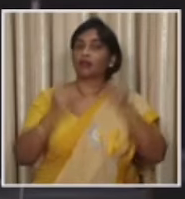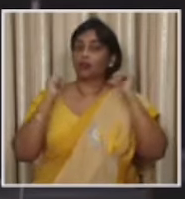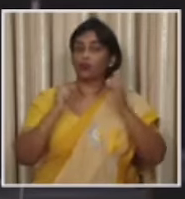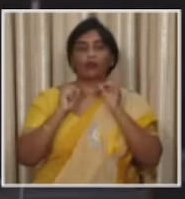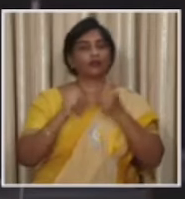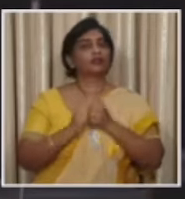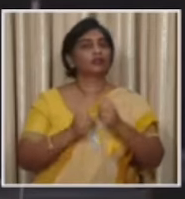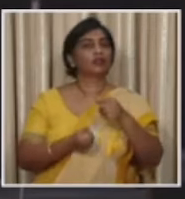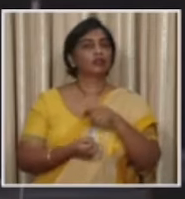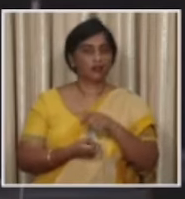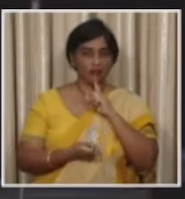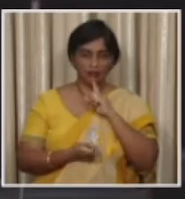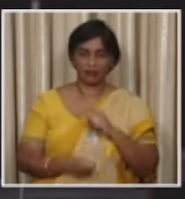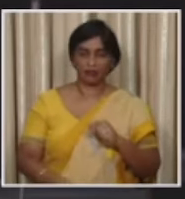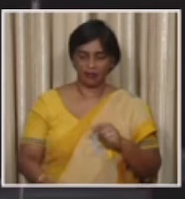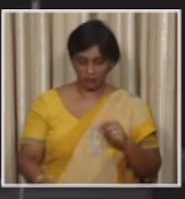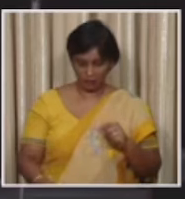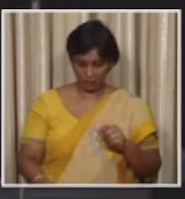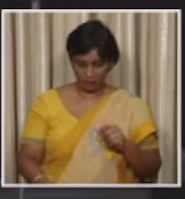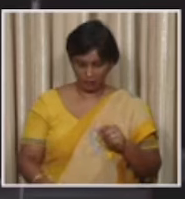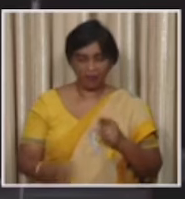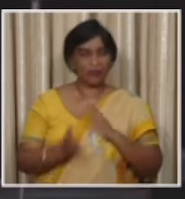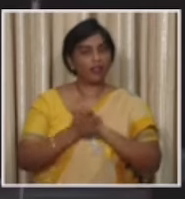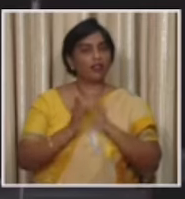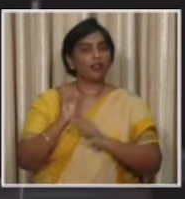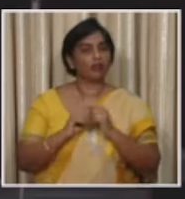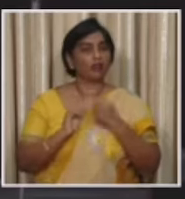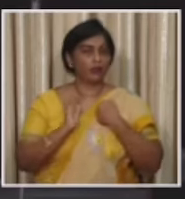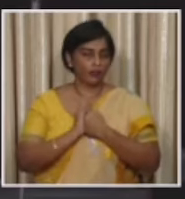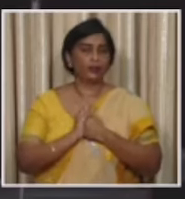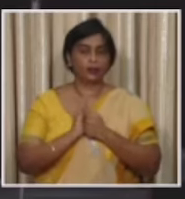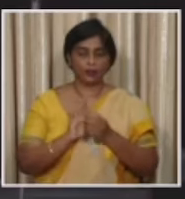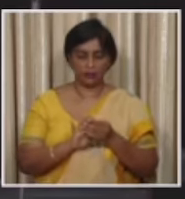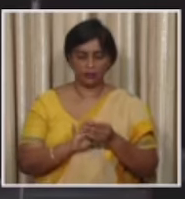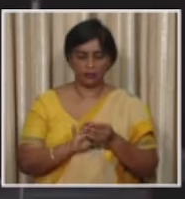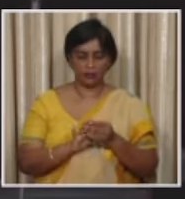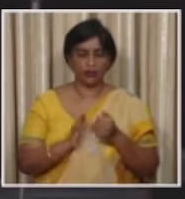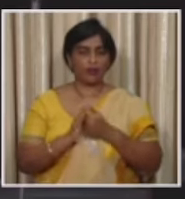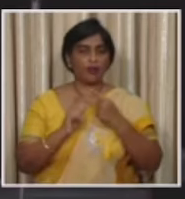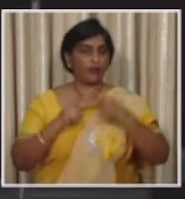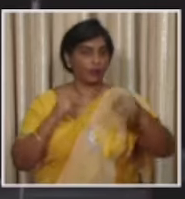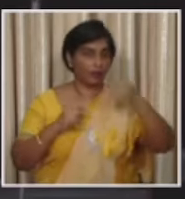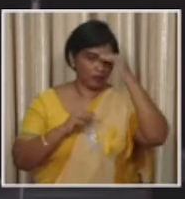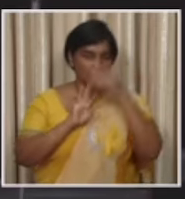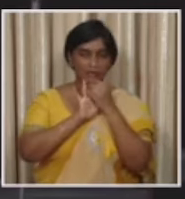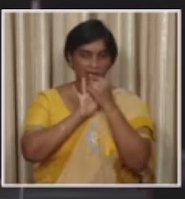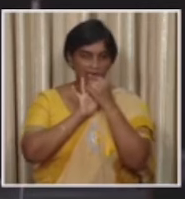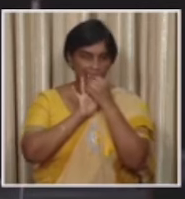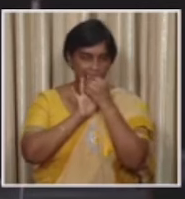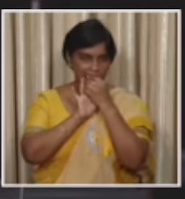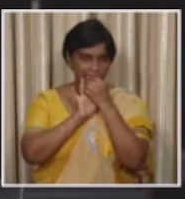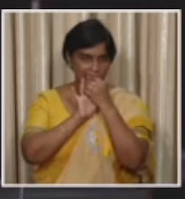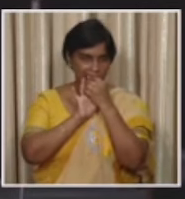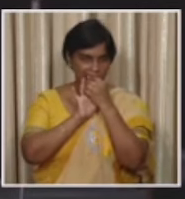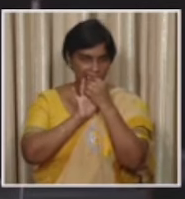ආර්ථිකය ශක්තිමත් කරගන්නවා කියලා. අපි දැක්කා ඊයේ හර්ෂ මන්ත්‍රීතුමාට මම ගරු කරනවා. විපක්ෂ නායකතුමා ලිම්මැඩි